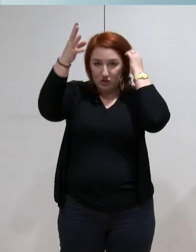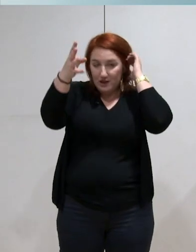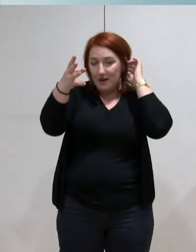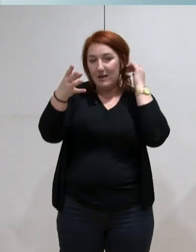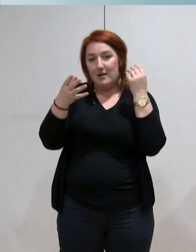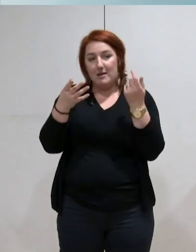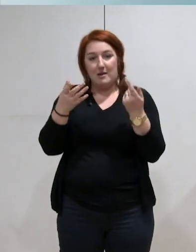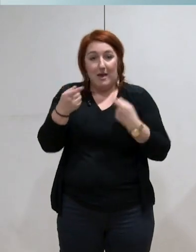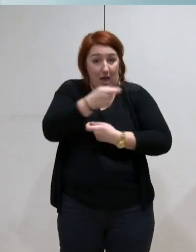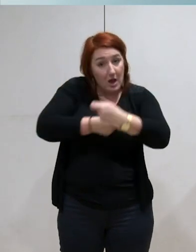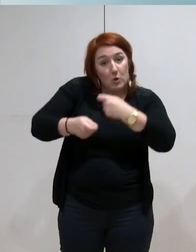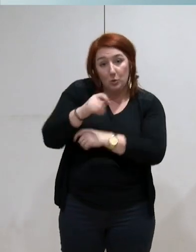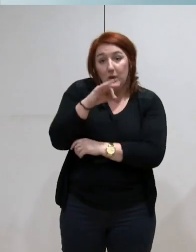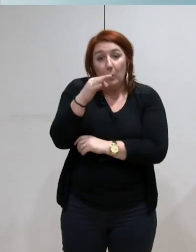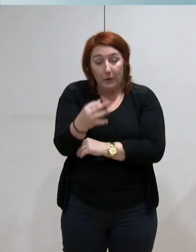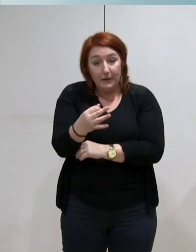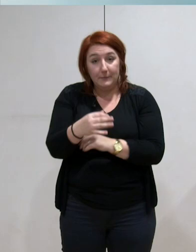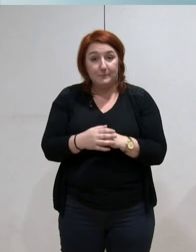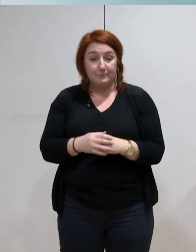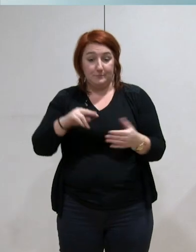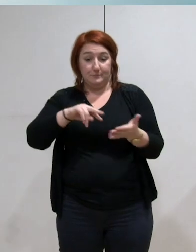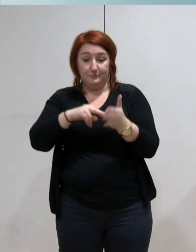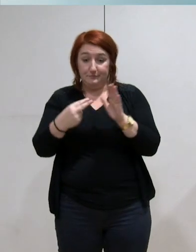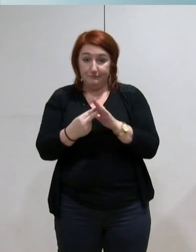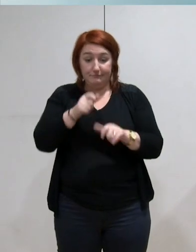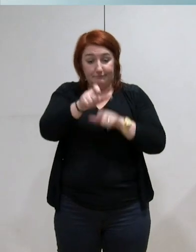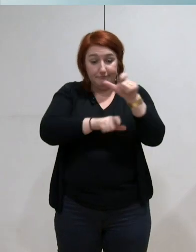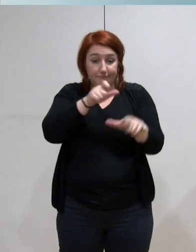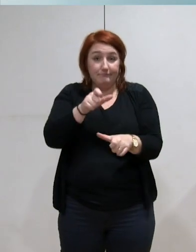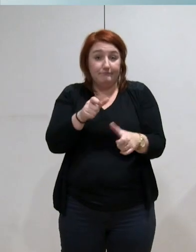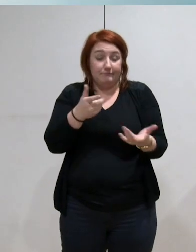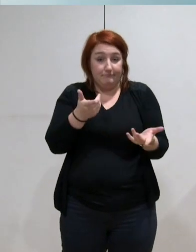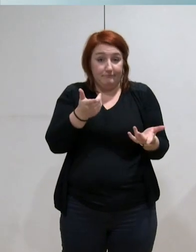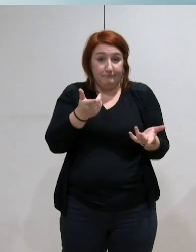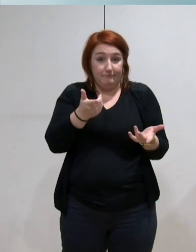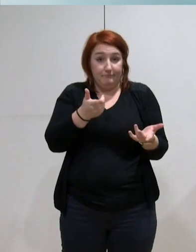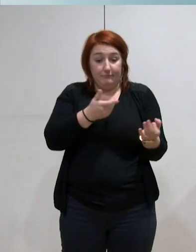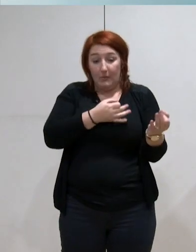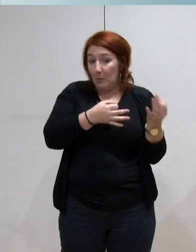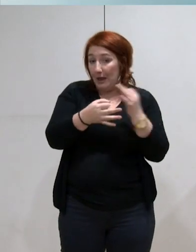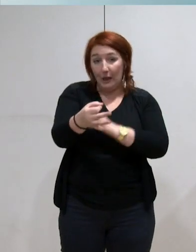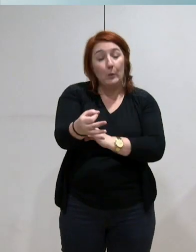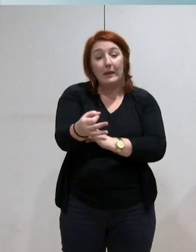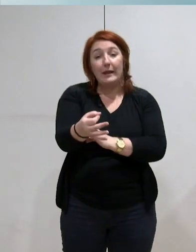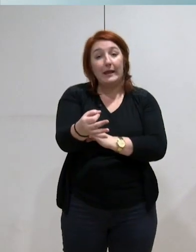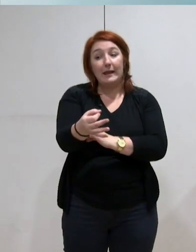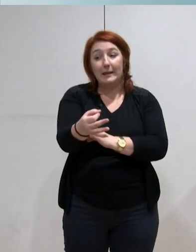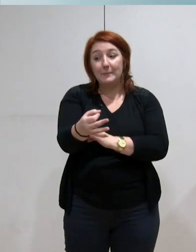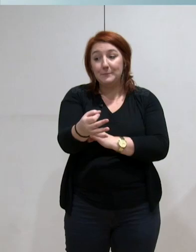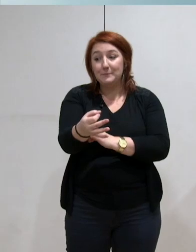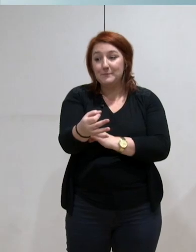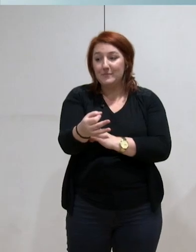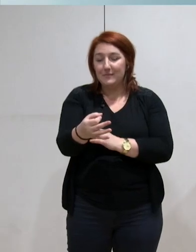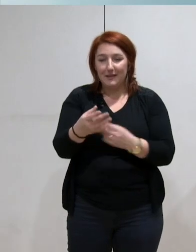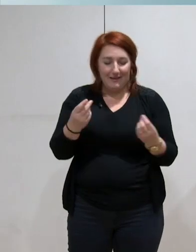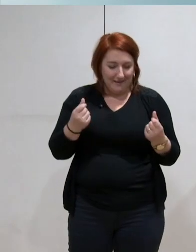économique avec des techniciens à qui nous renouvelons tous nos je